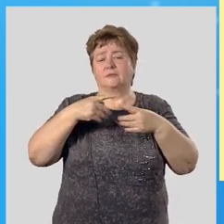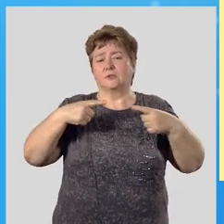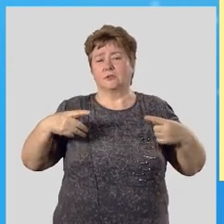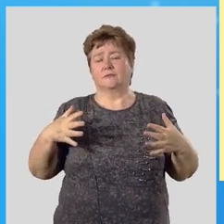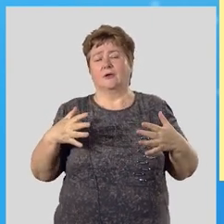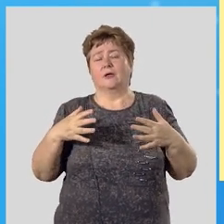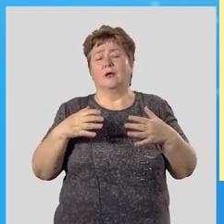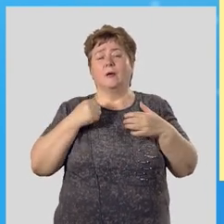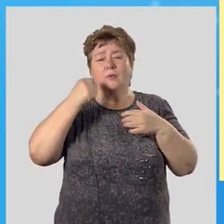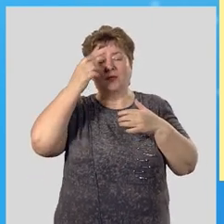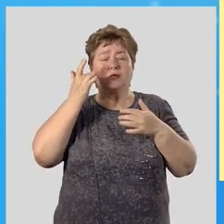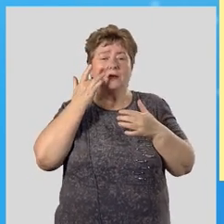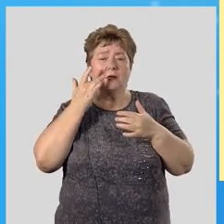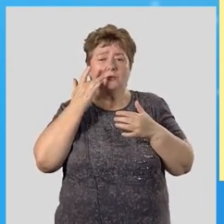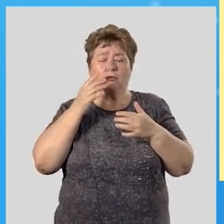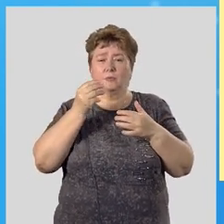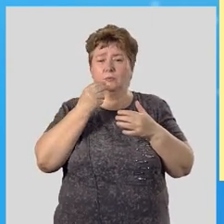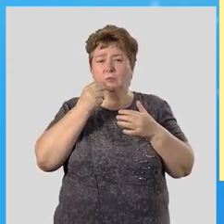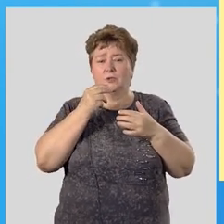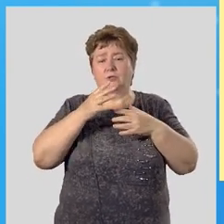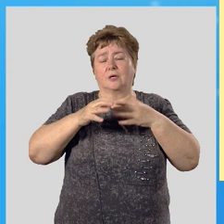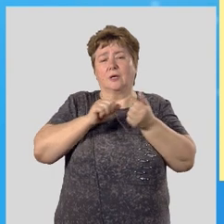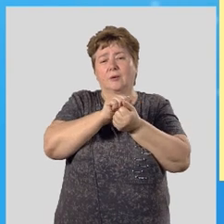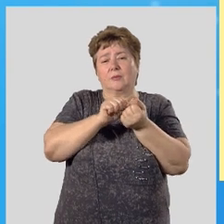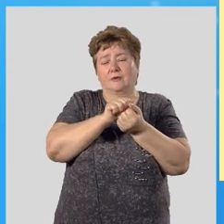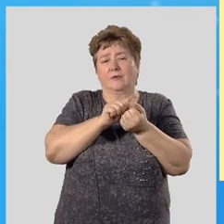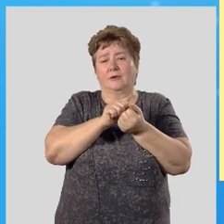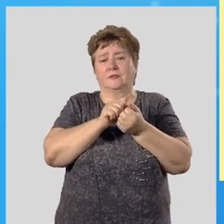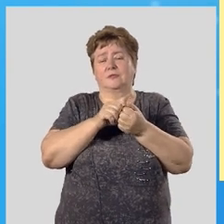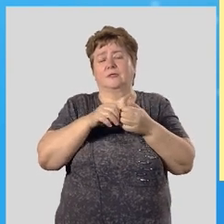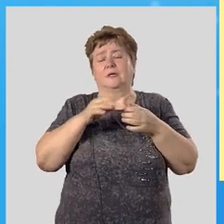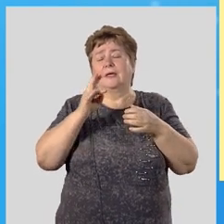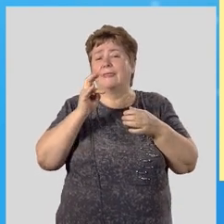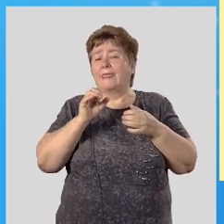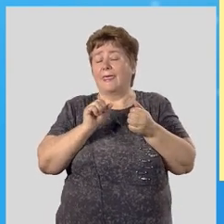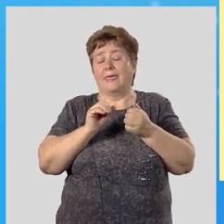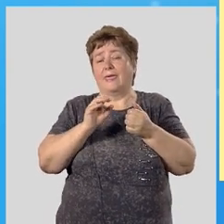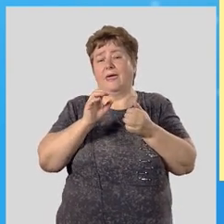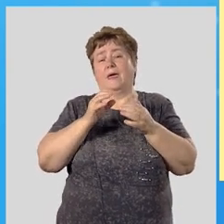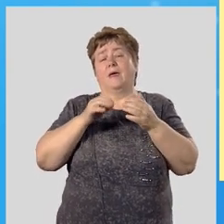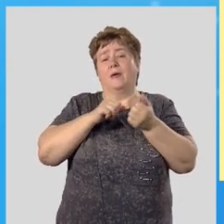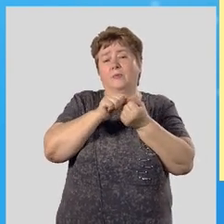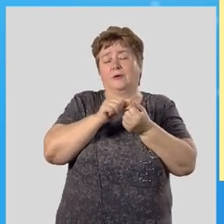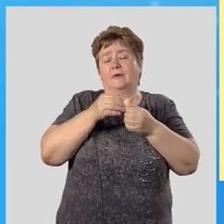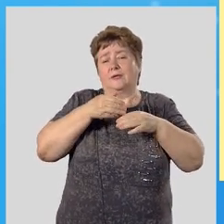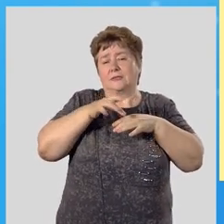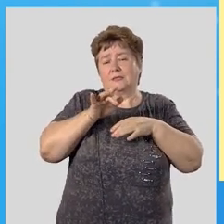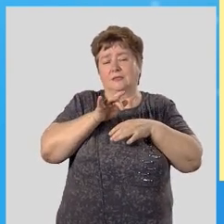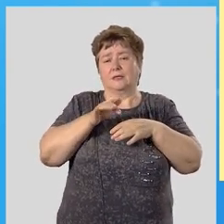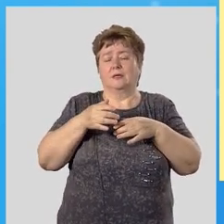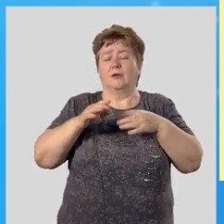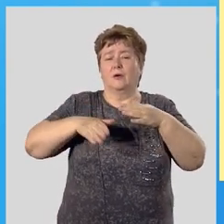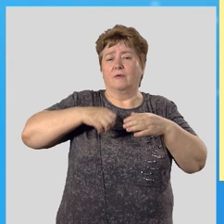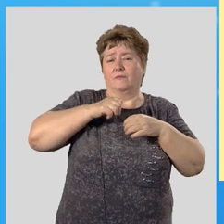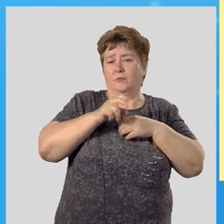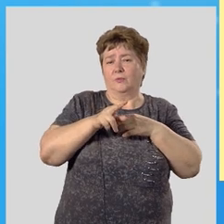вещества, благодаря которым пища переваривается. Непереваренные остатки удаляются